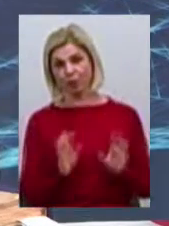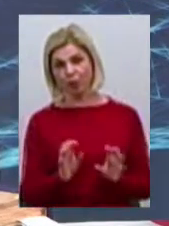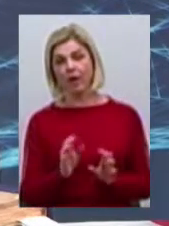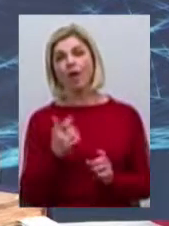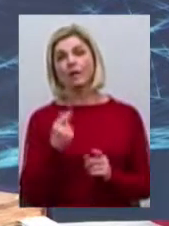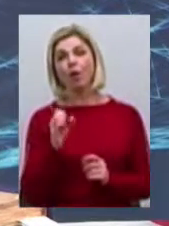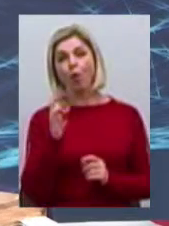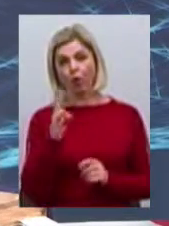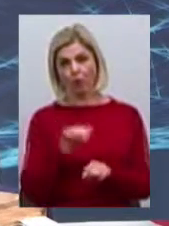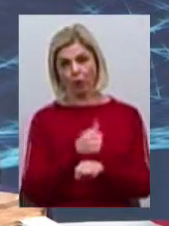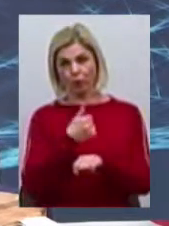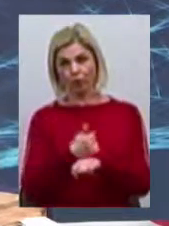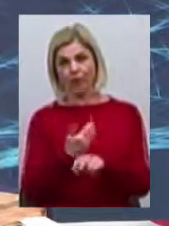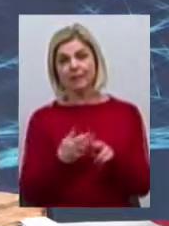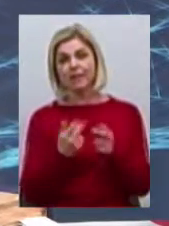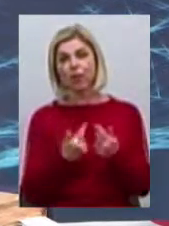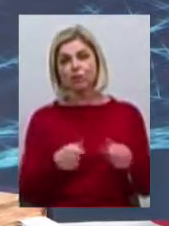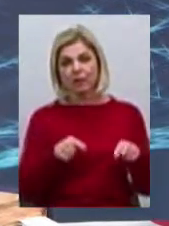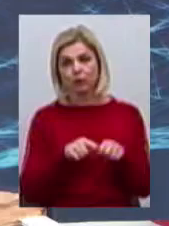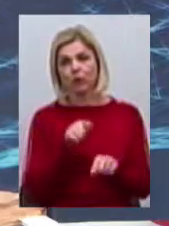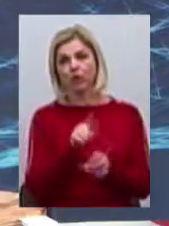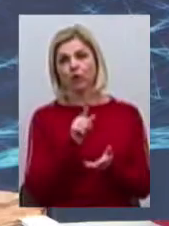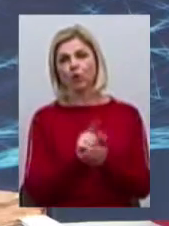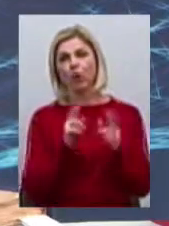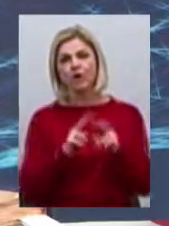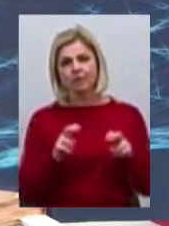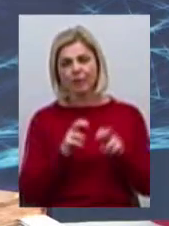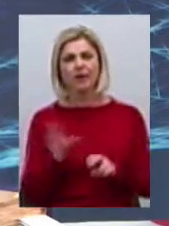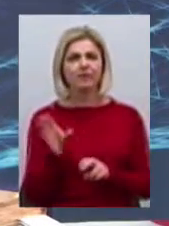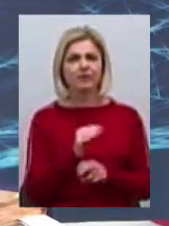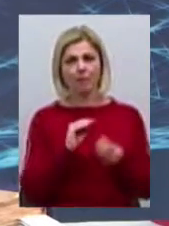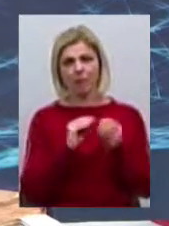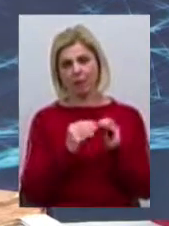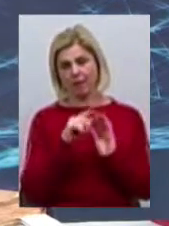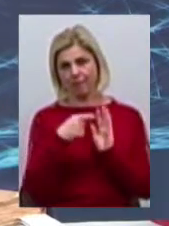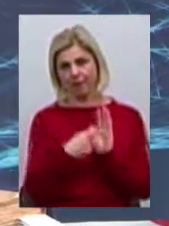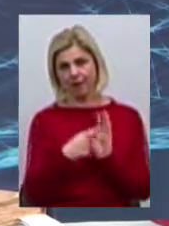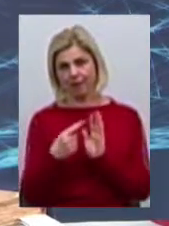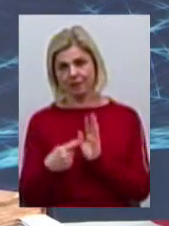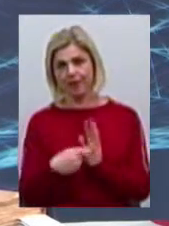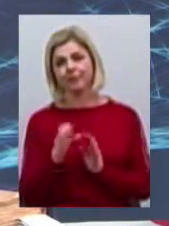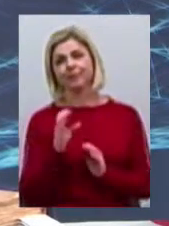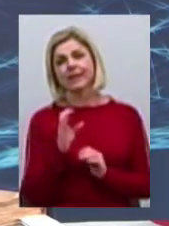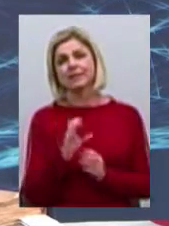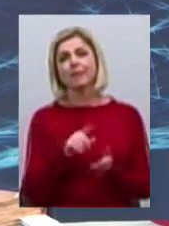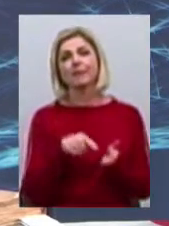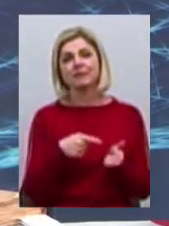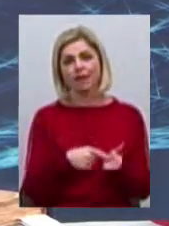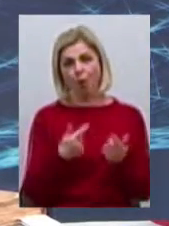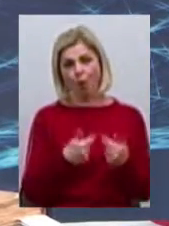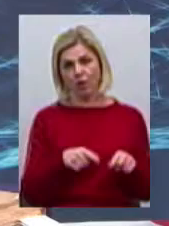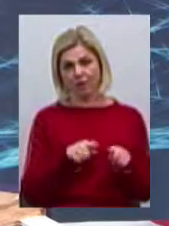він головує. І ця установа мала розбирати всі проблемні питання з міських